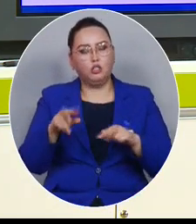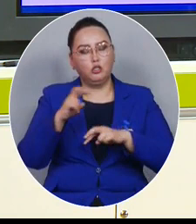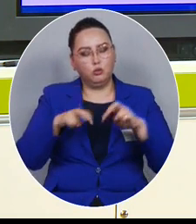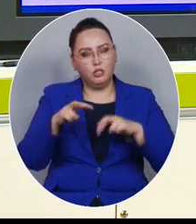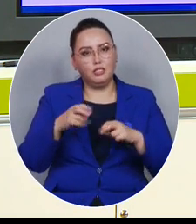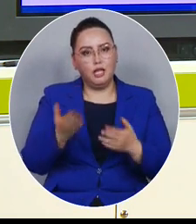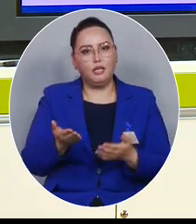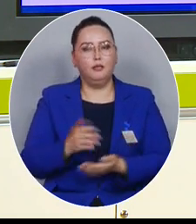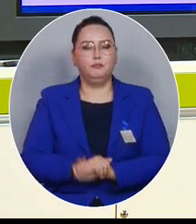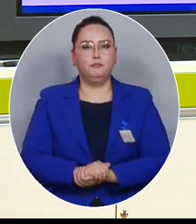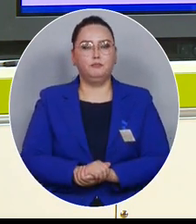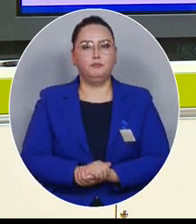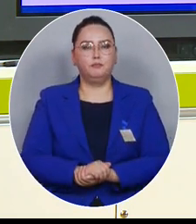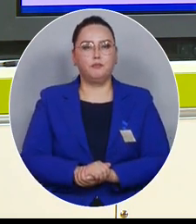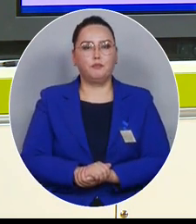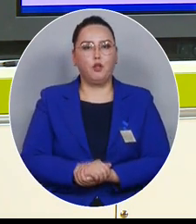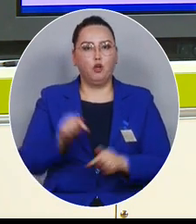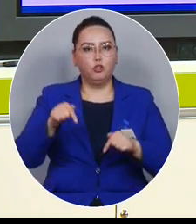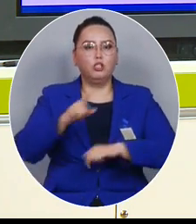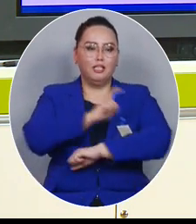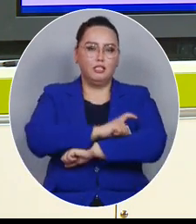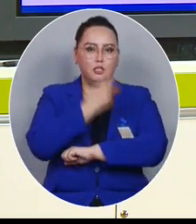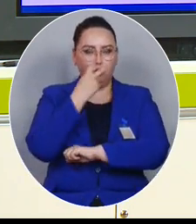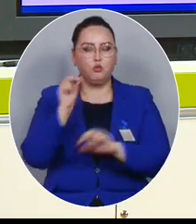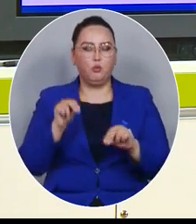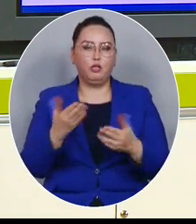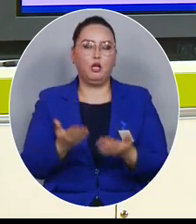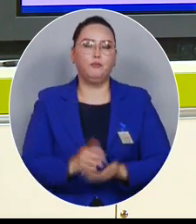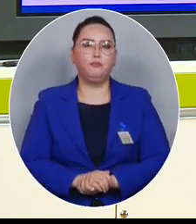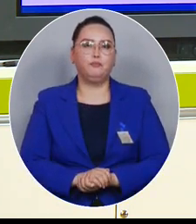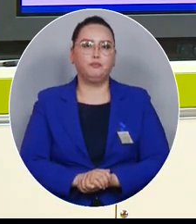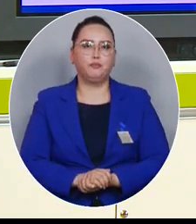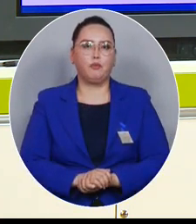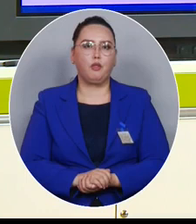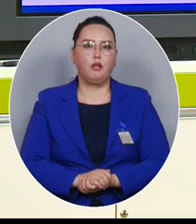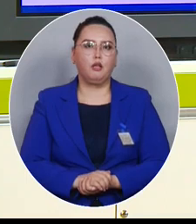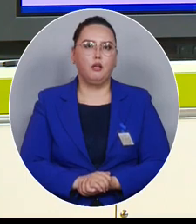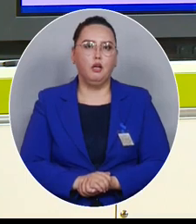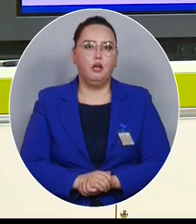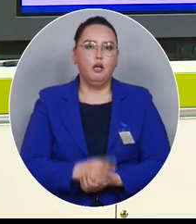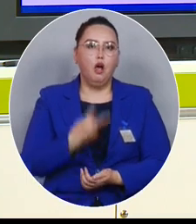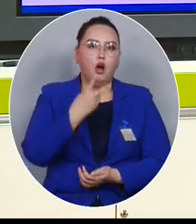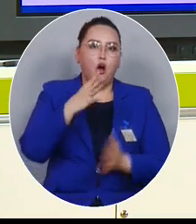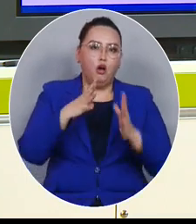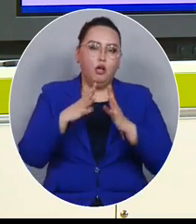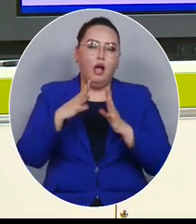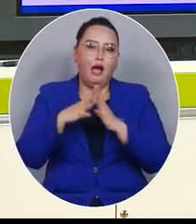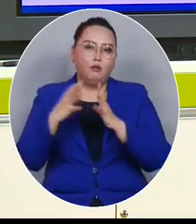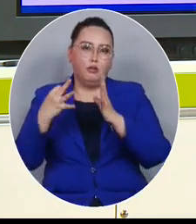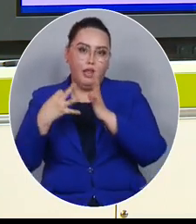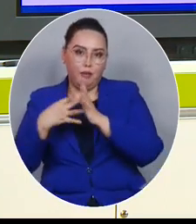өнөөдэрэй хэчээлэг бэчэээх өцхийма. Зайн гэд бөгдээрэээ 2 майн гарвунаамас аруээсэээг оны шалгалтыйн далгүрэуддээр